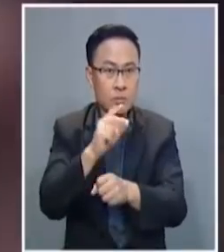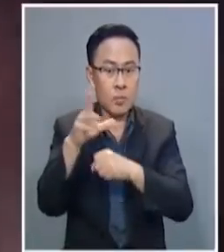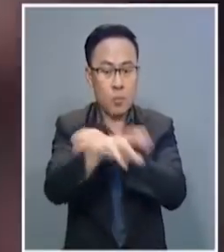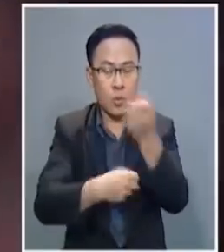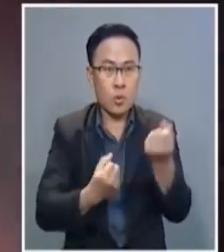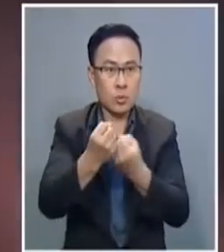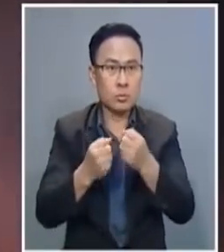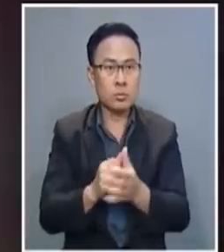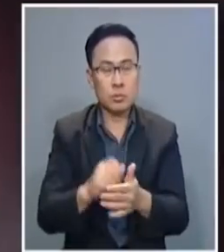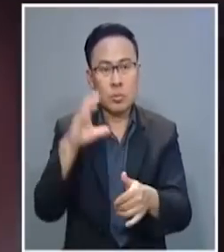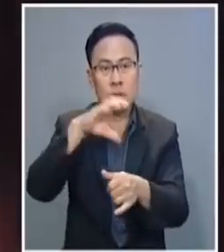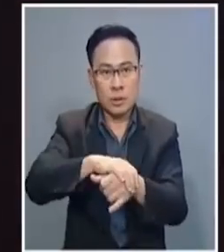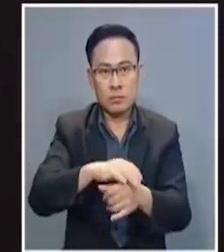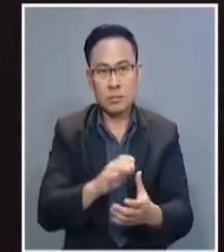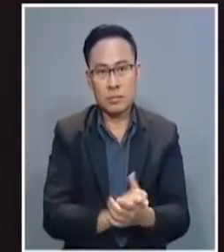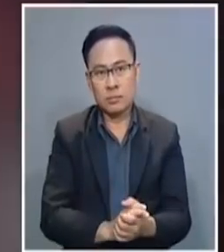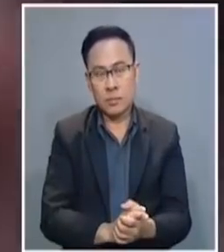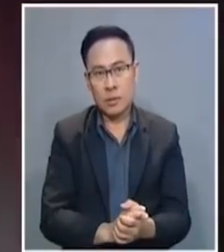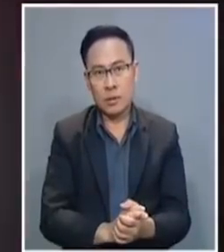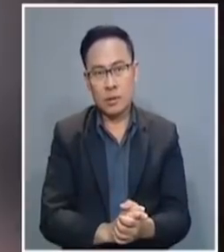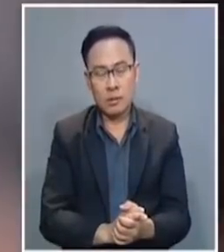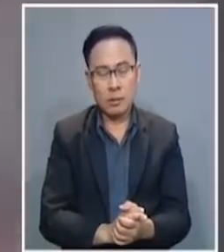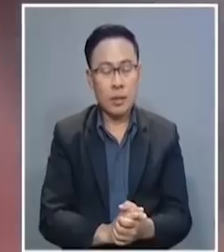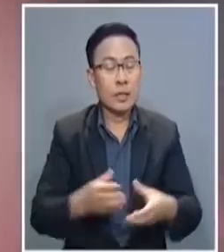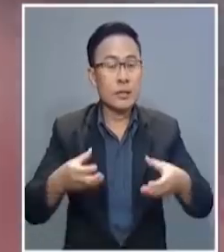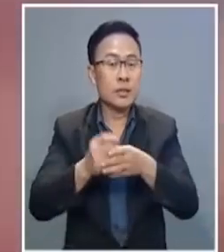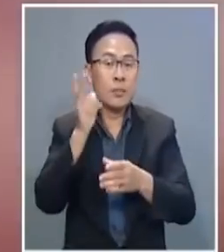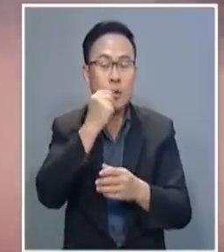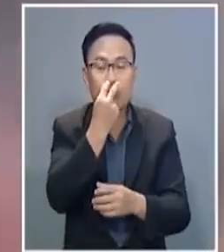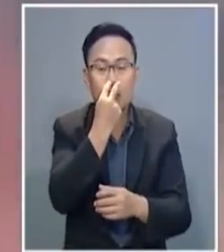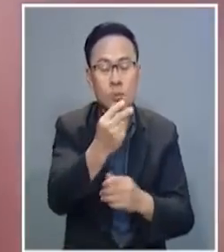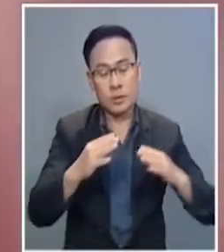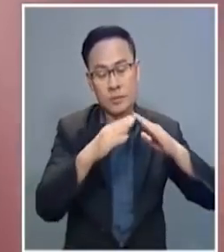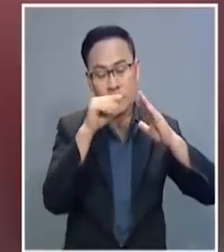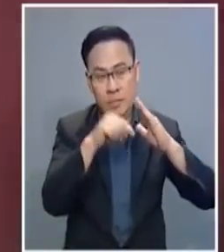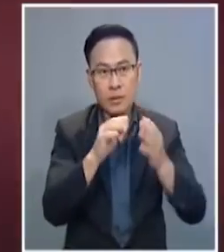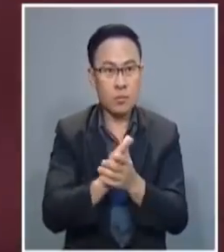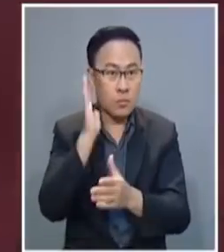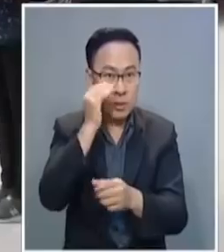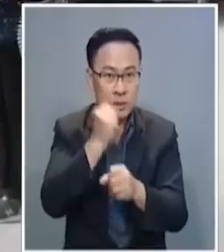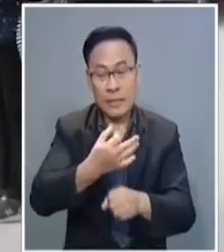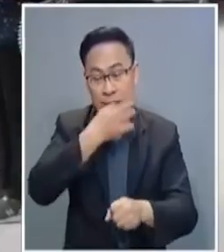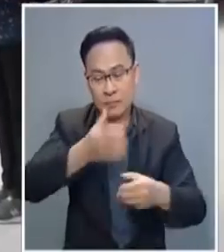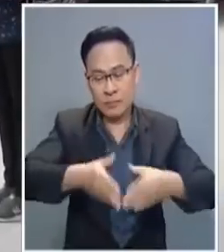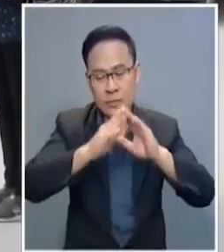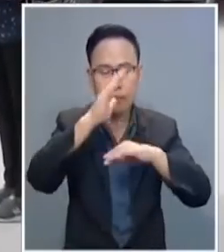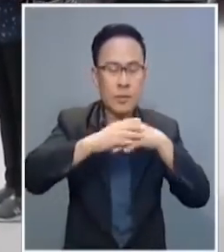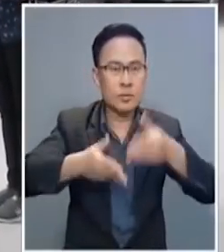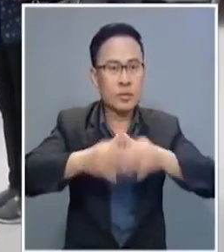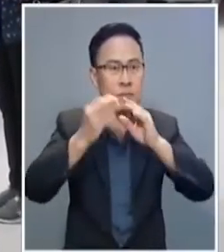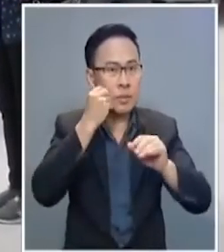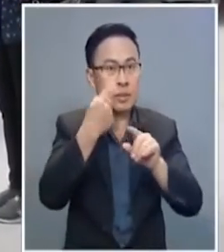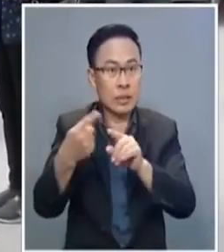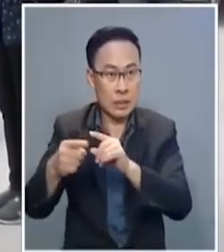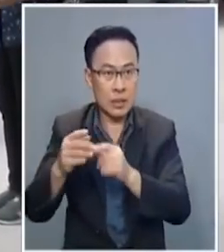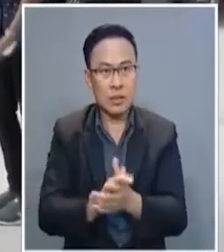คดีได้นะคะทีมข่าวลงไปที่บ้านของนายสมควรดีนวลซึ่งมีอาชีพรับเหมาก็เป็นเจ้าของรถคันที่ถูกขโมยนะค